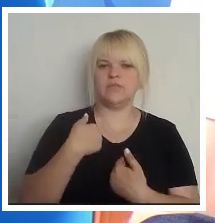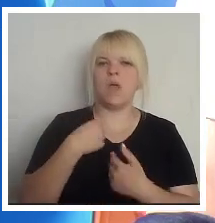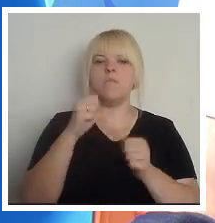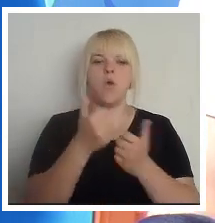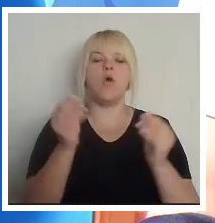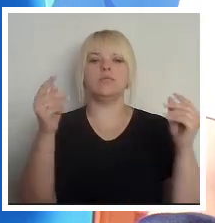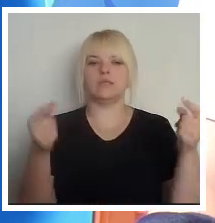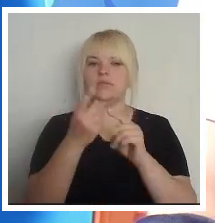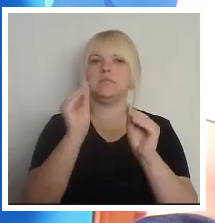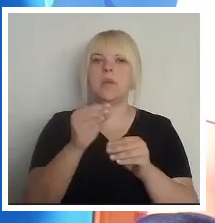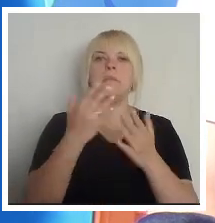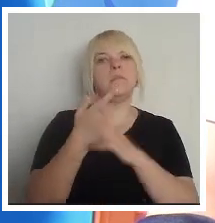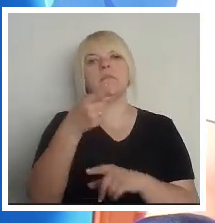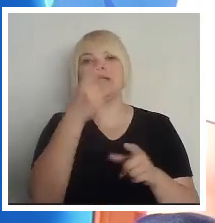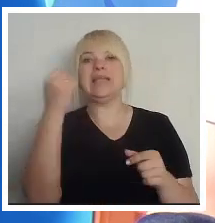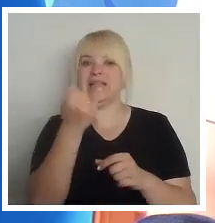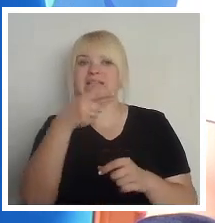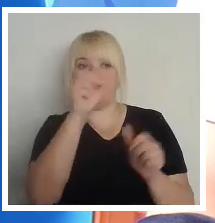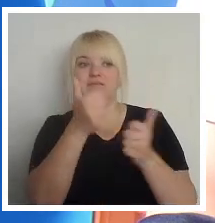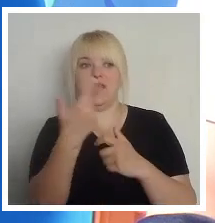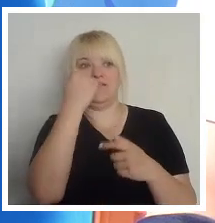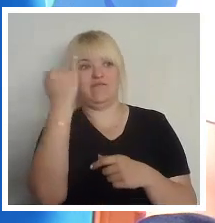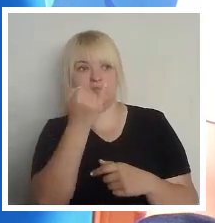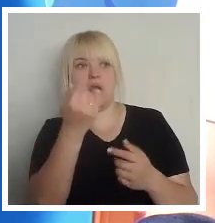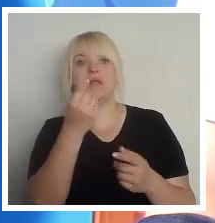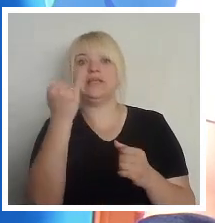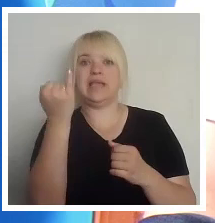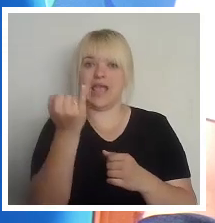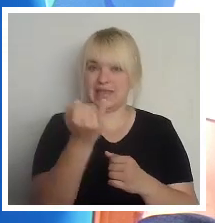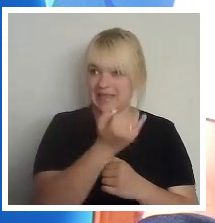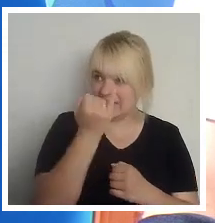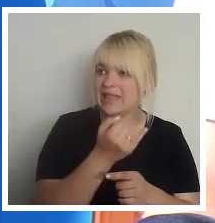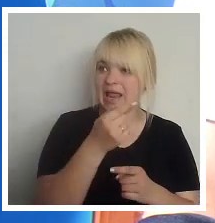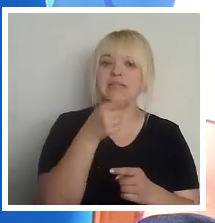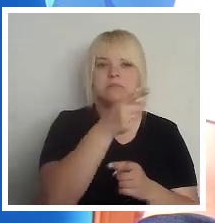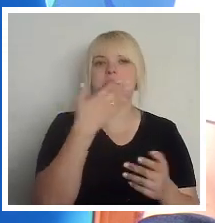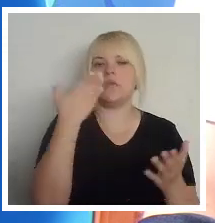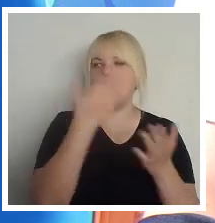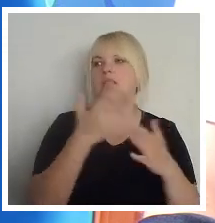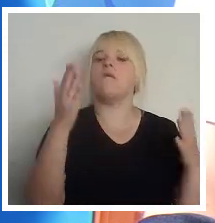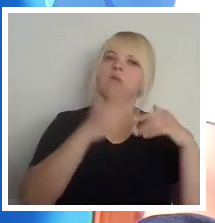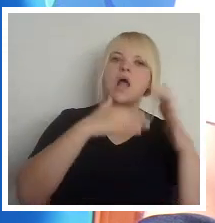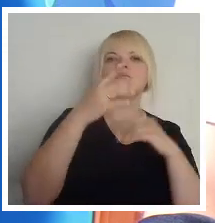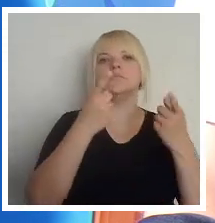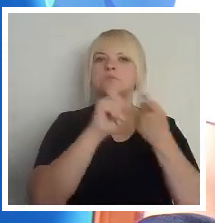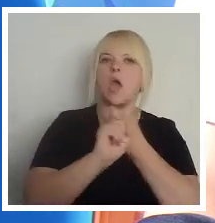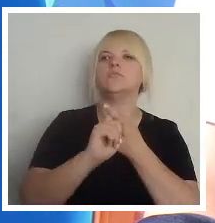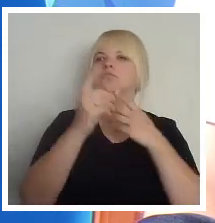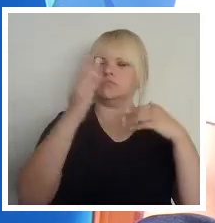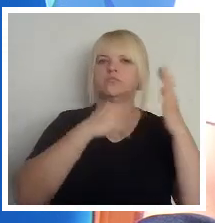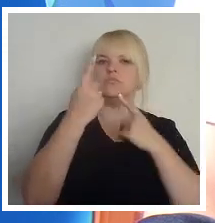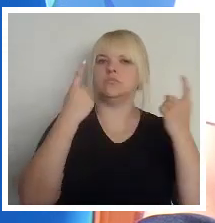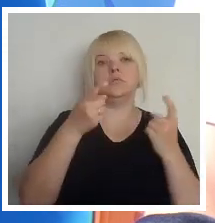tevi interesē tāda veida informācija, mēs to piedāvājam kvalitatīvi un interesanti un saistoši, un cilvēki tad arī to